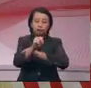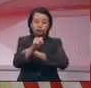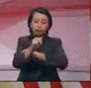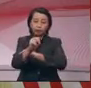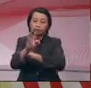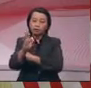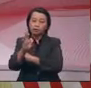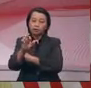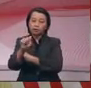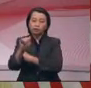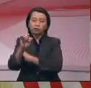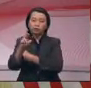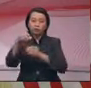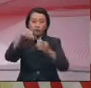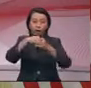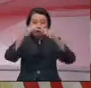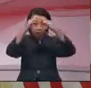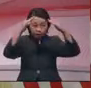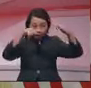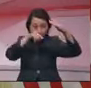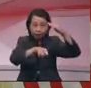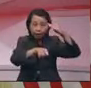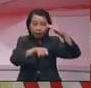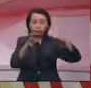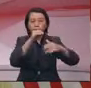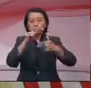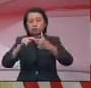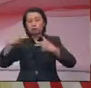tadi, hiburan pendidikan,